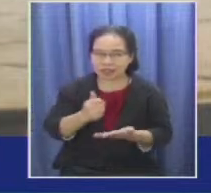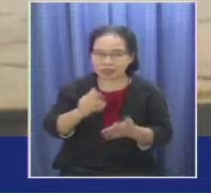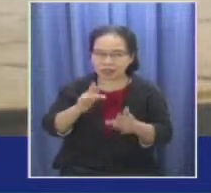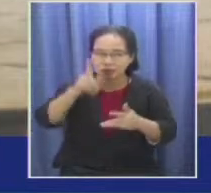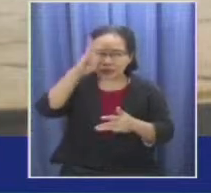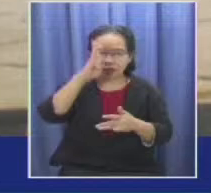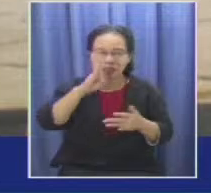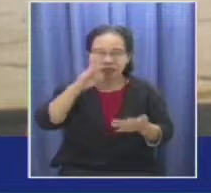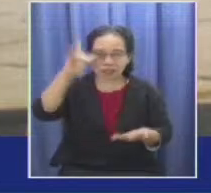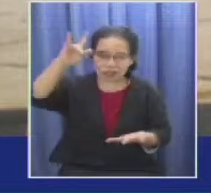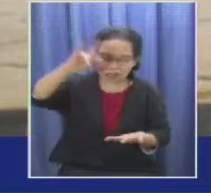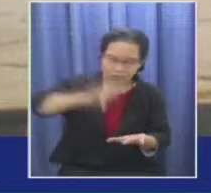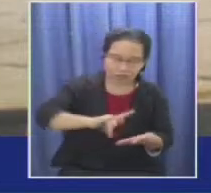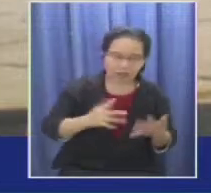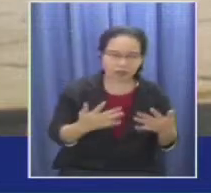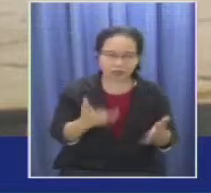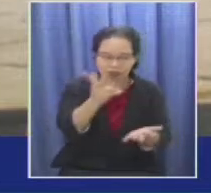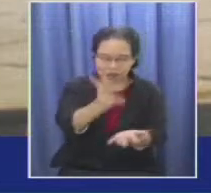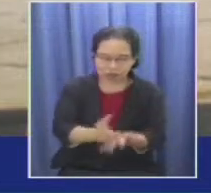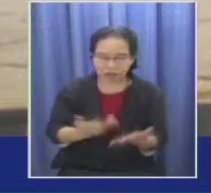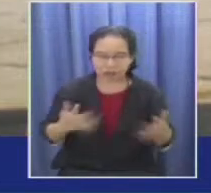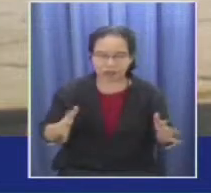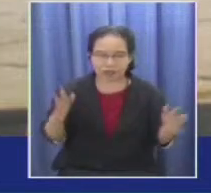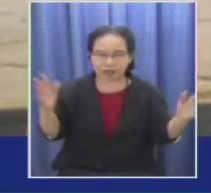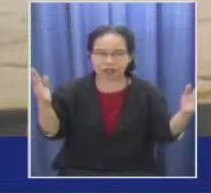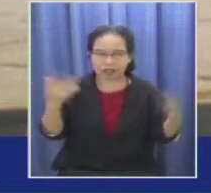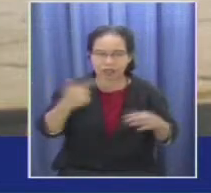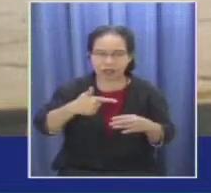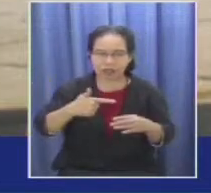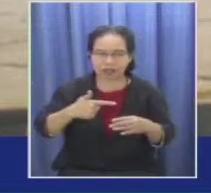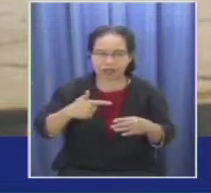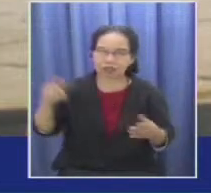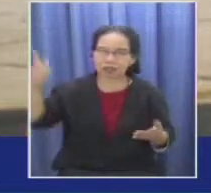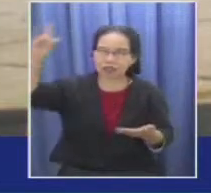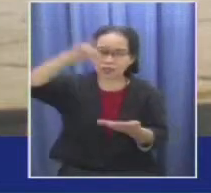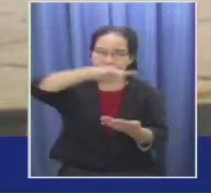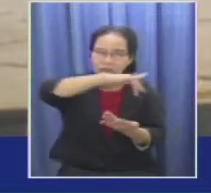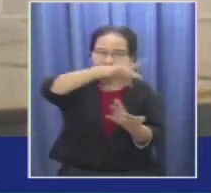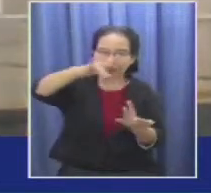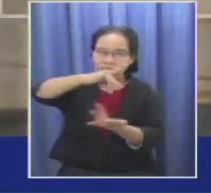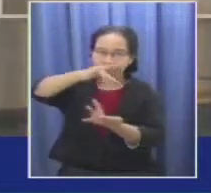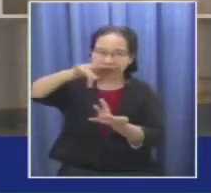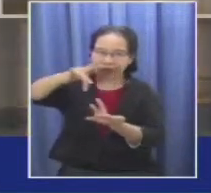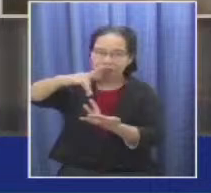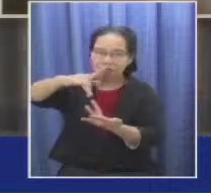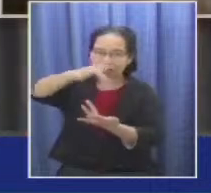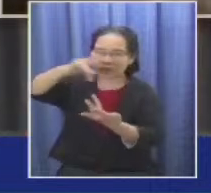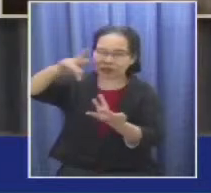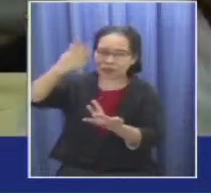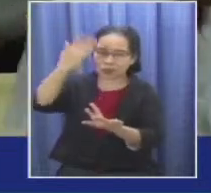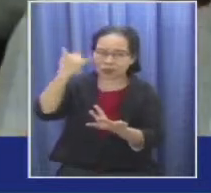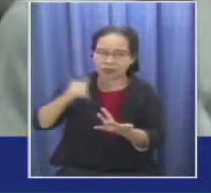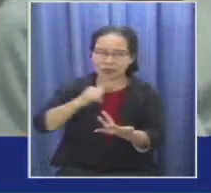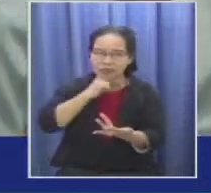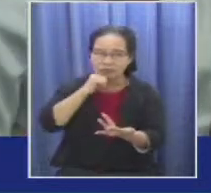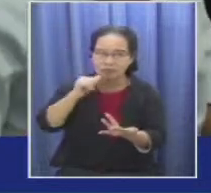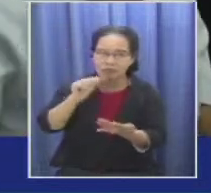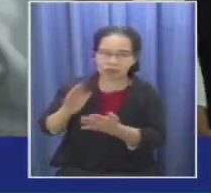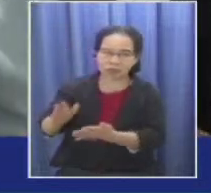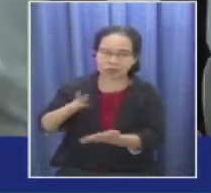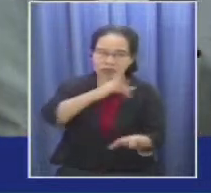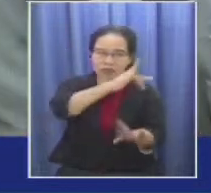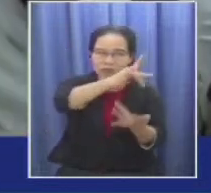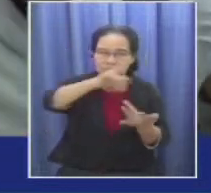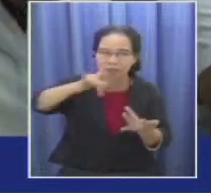bentume mpo na senyama wie yenia besra se ma biara mpira wanyankopon wone